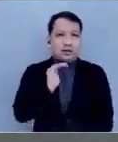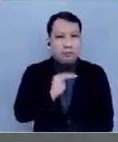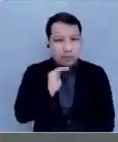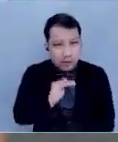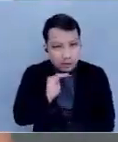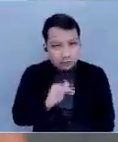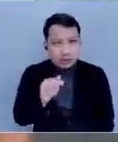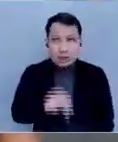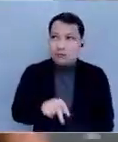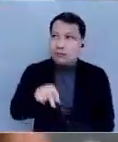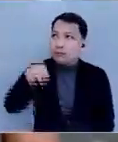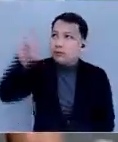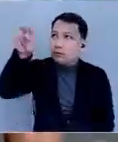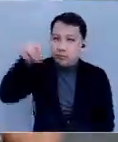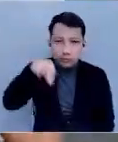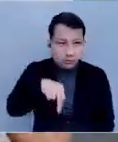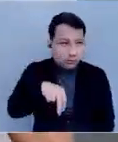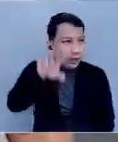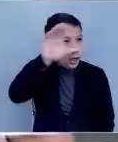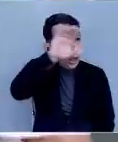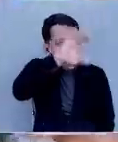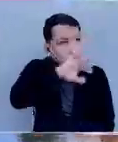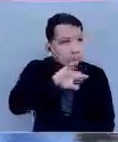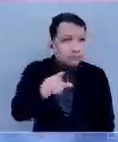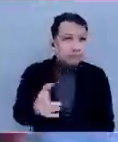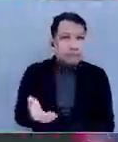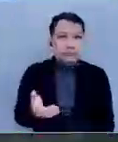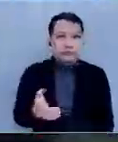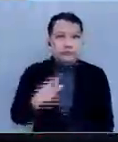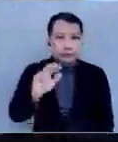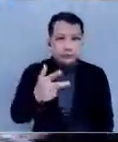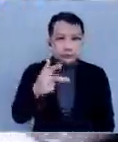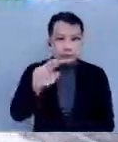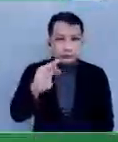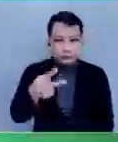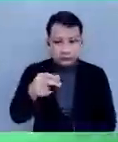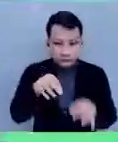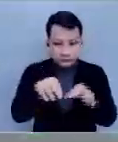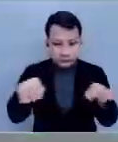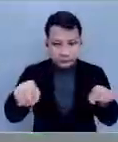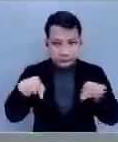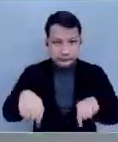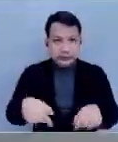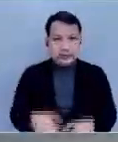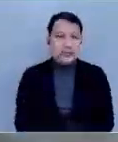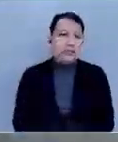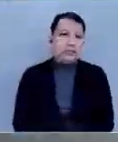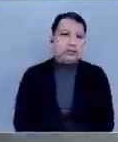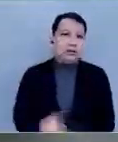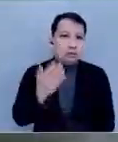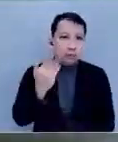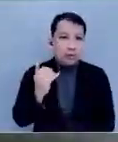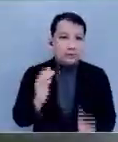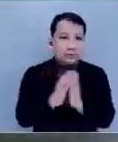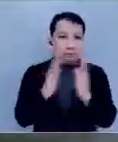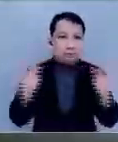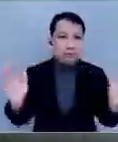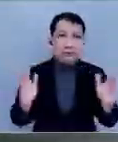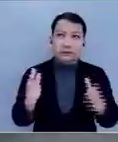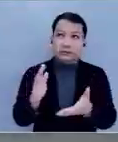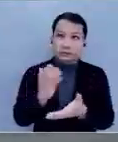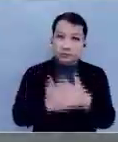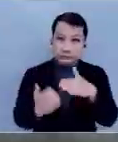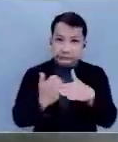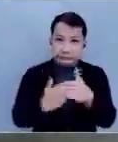panaog sa paghahanap ng kanilang mga polling precinct sa third at second floor nitong gusali, lalo't malaki itong Bagong Silang Elementary